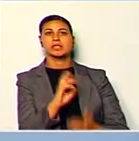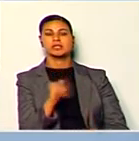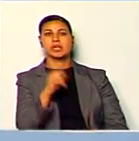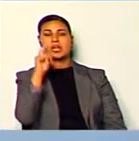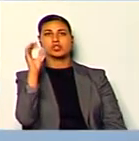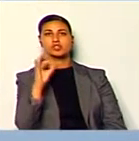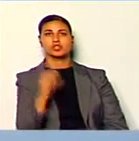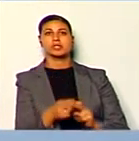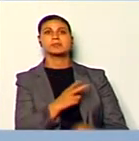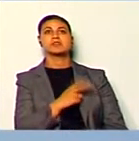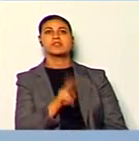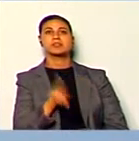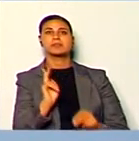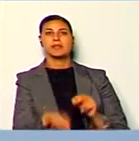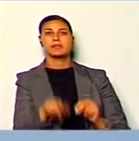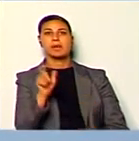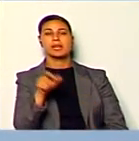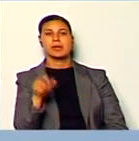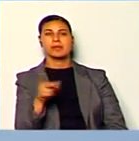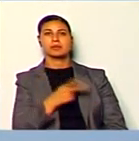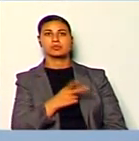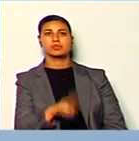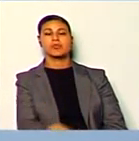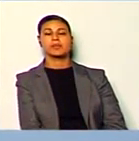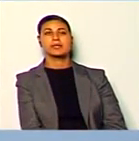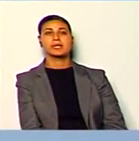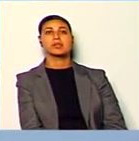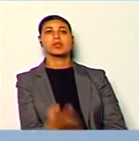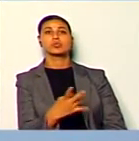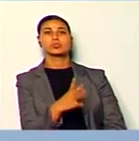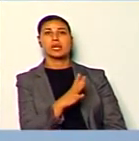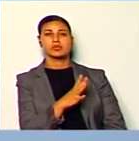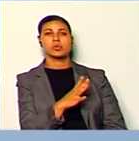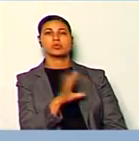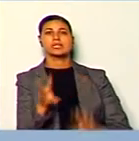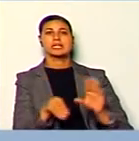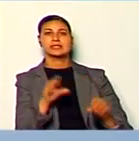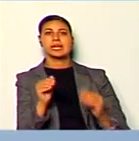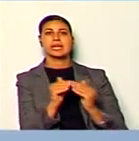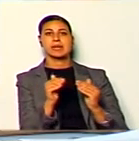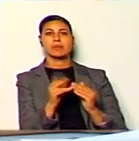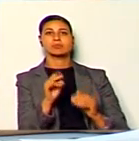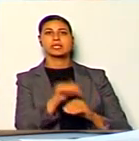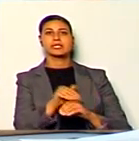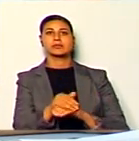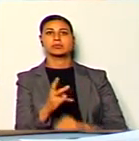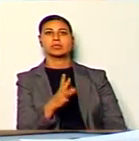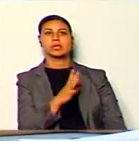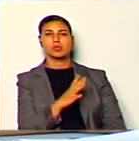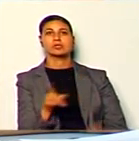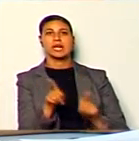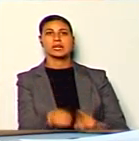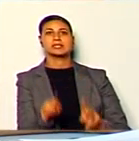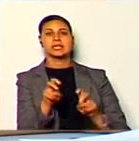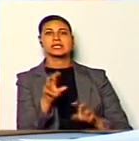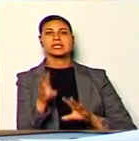ეს მსხვერპლითაც მთავრდება ადამიანური მსხვერპლით. Ან უნდა მოხდეს განსახლებები, უნდა იდენტიფიცირებული იქნეს ასეთი